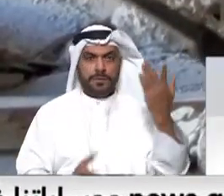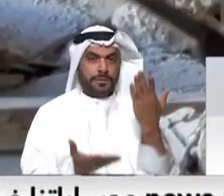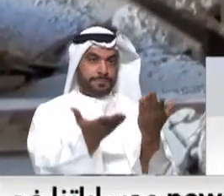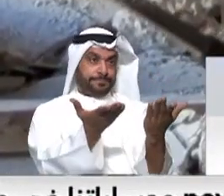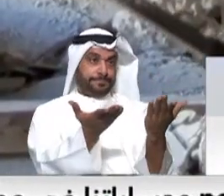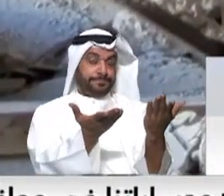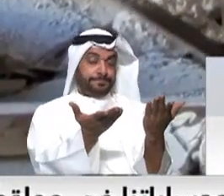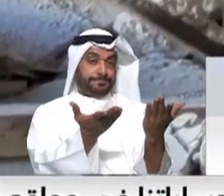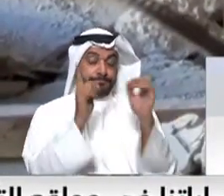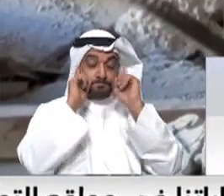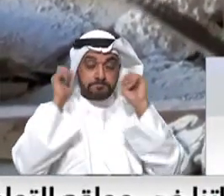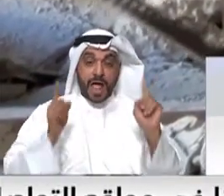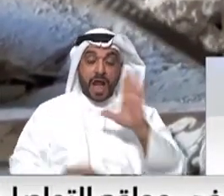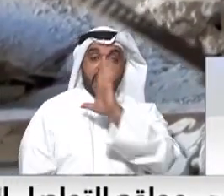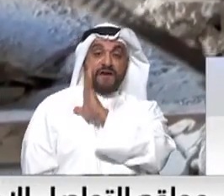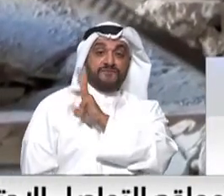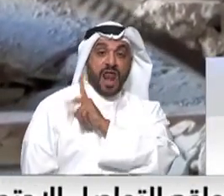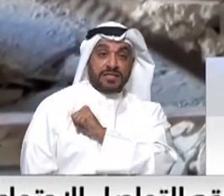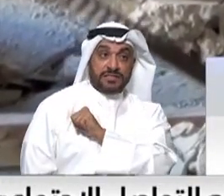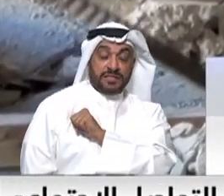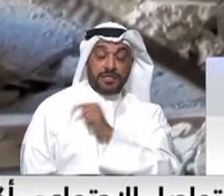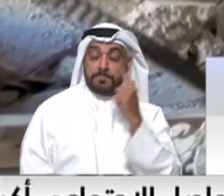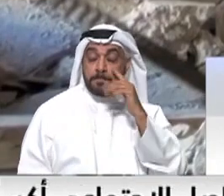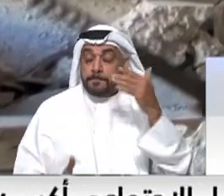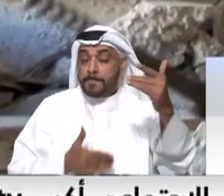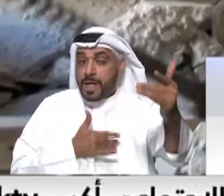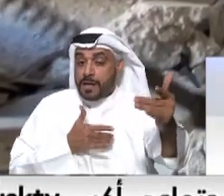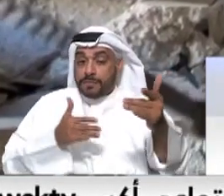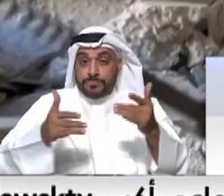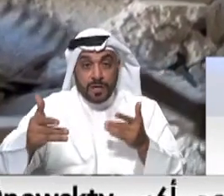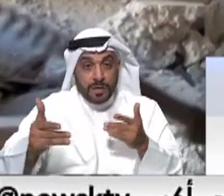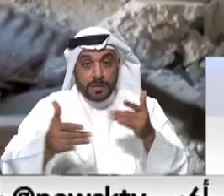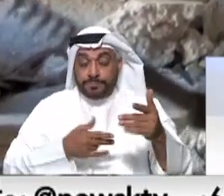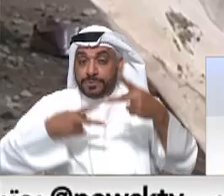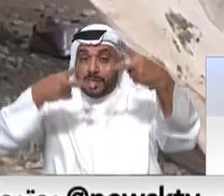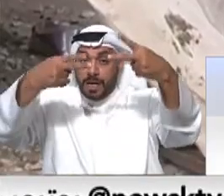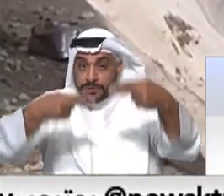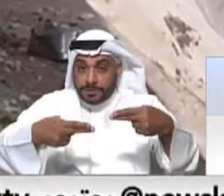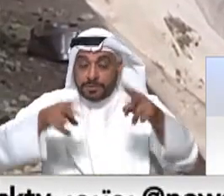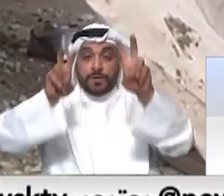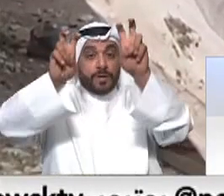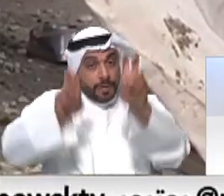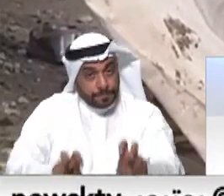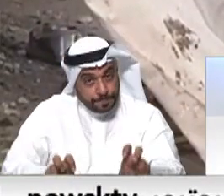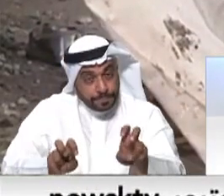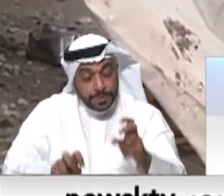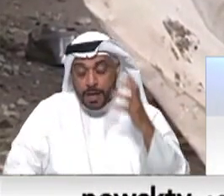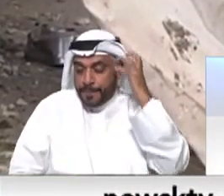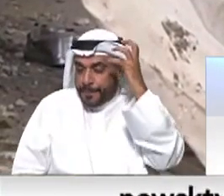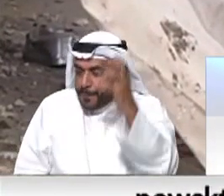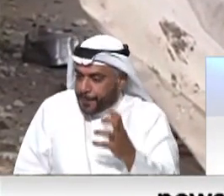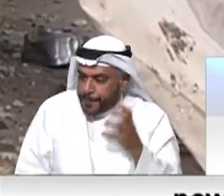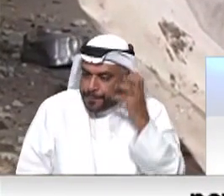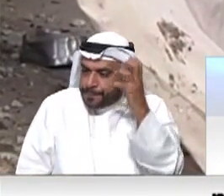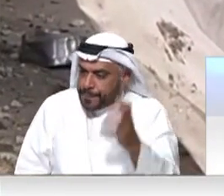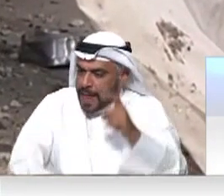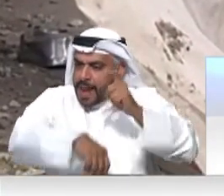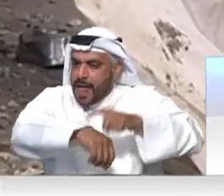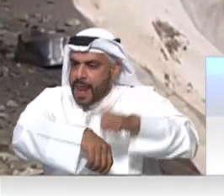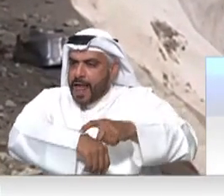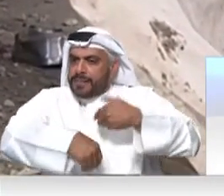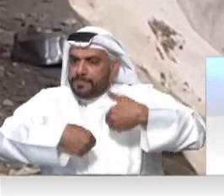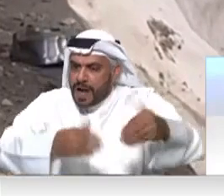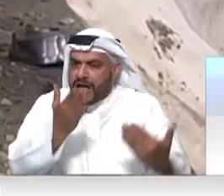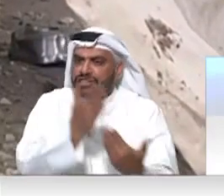المصير في فلسطين المحتلة يتأرجح ما بين تمديد للهدنة وبين القلق والانتظار لمأساة